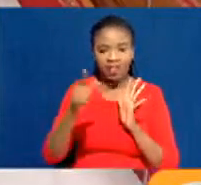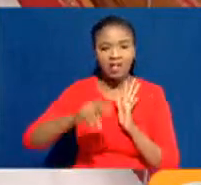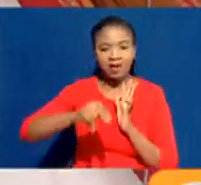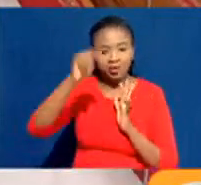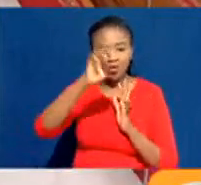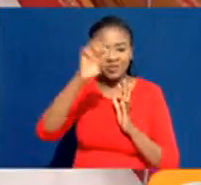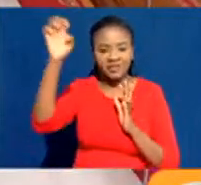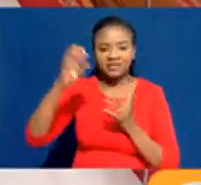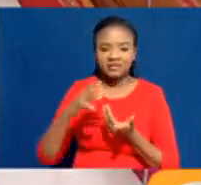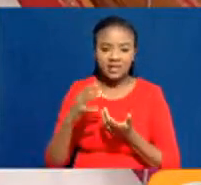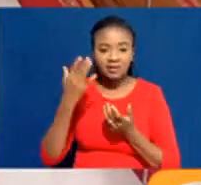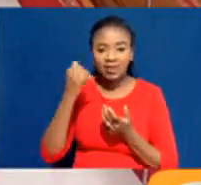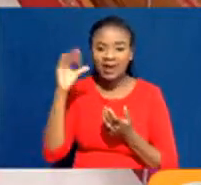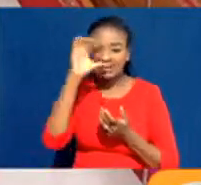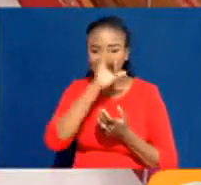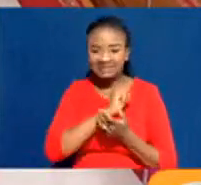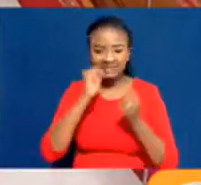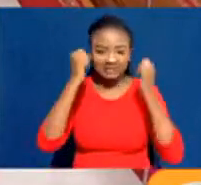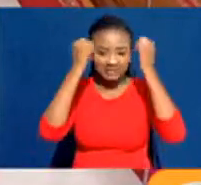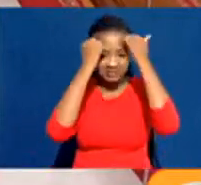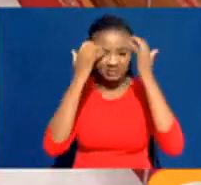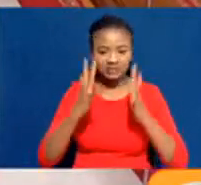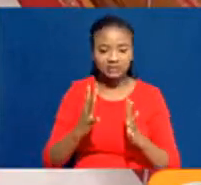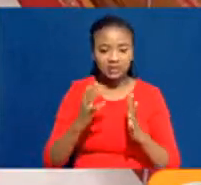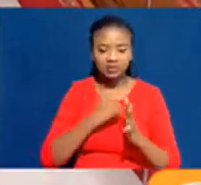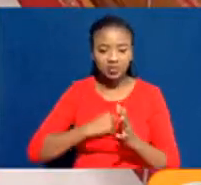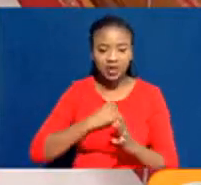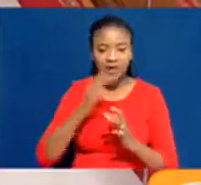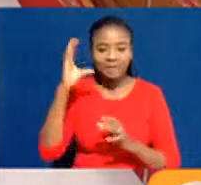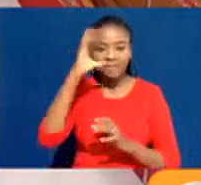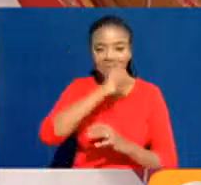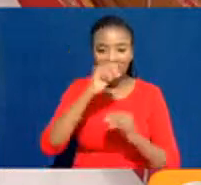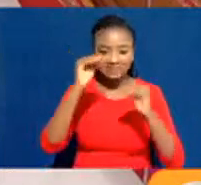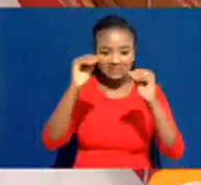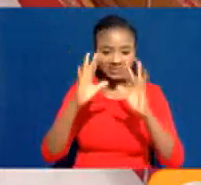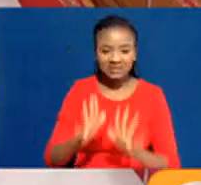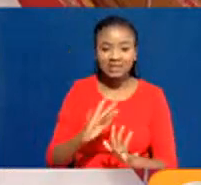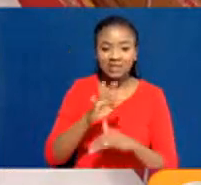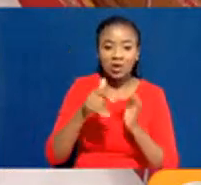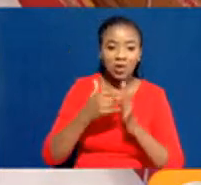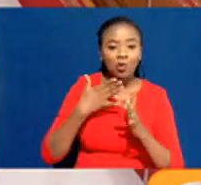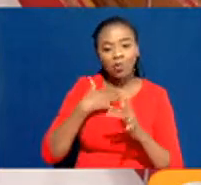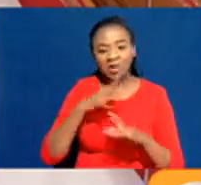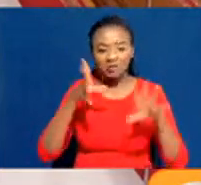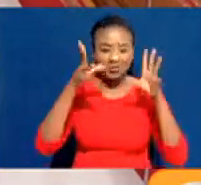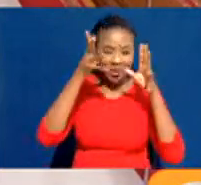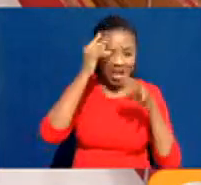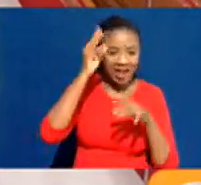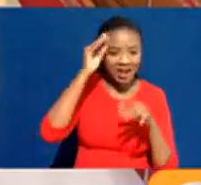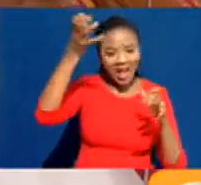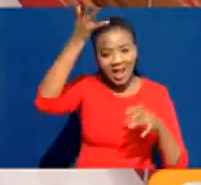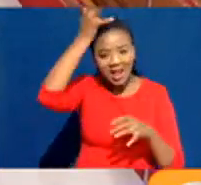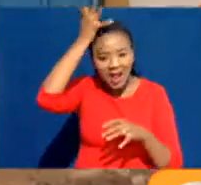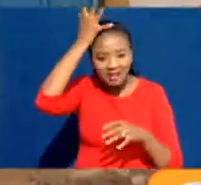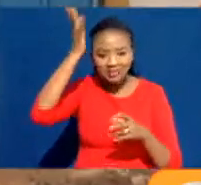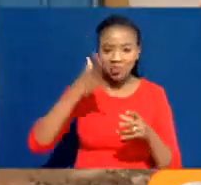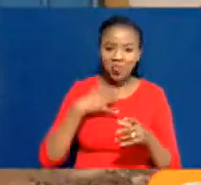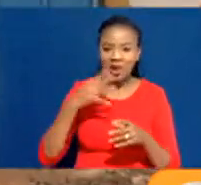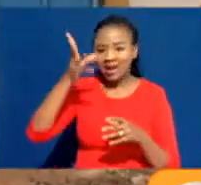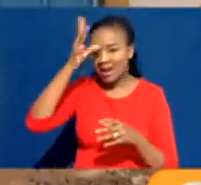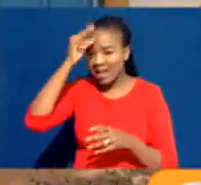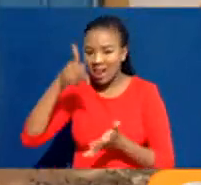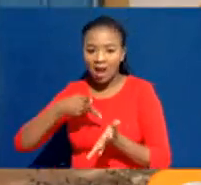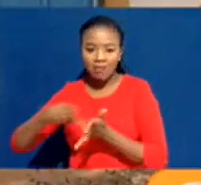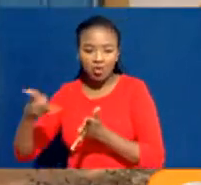yote kwa mambo ya walimu. Kila mtu anataka kuwa nurse, kila mtu anataka kuenda procurement.